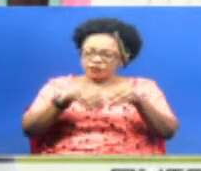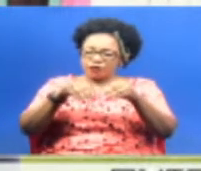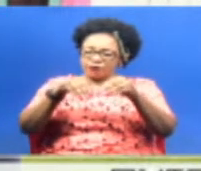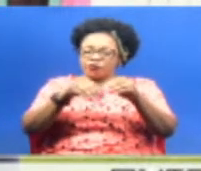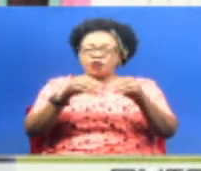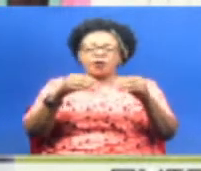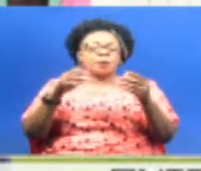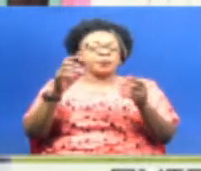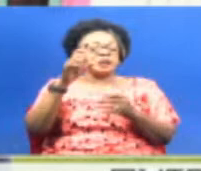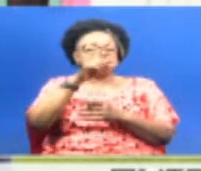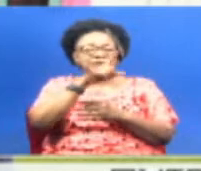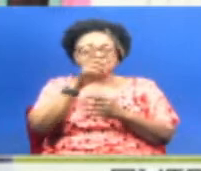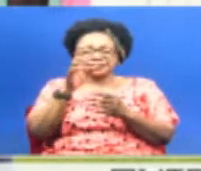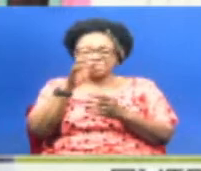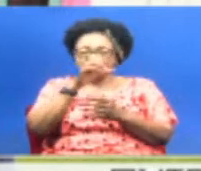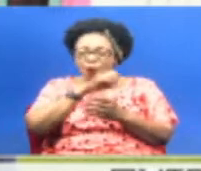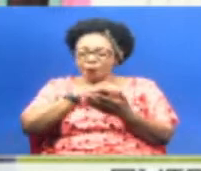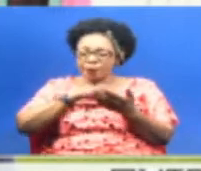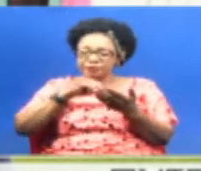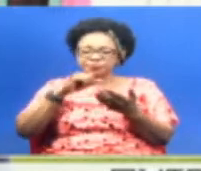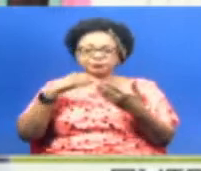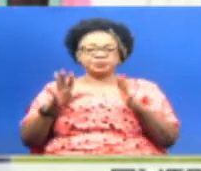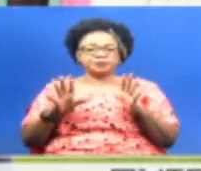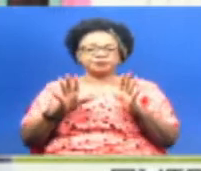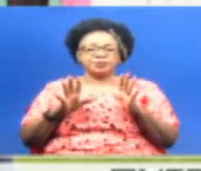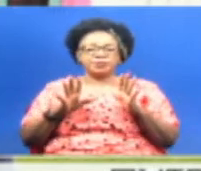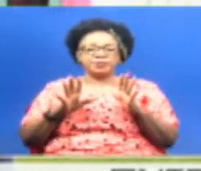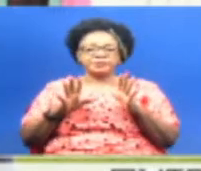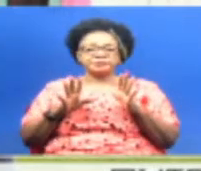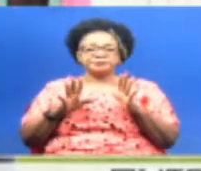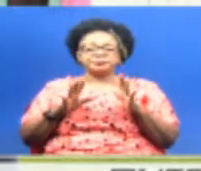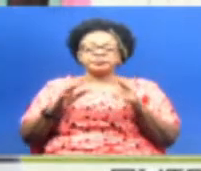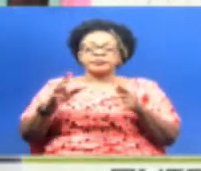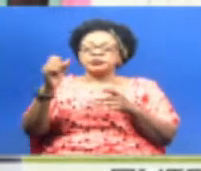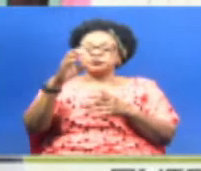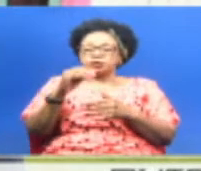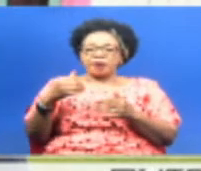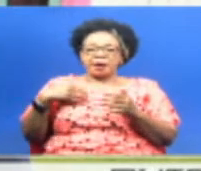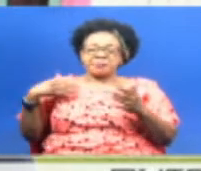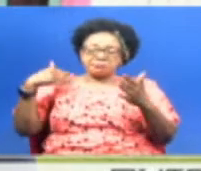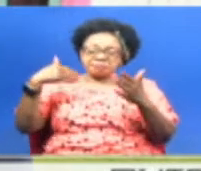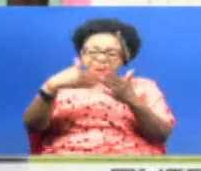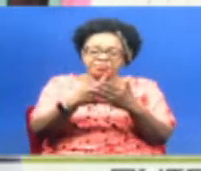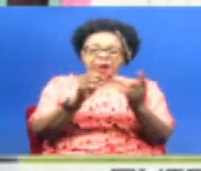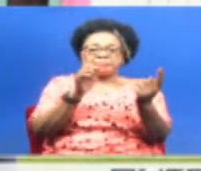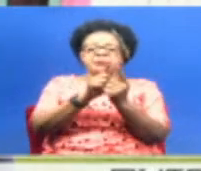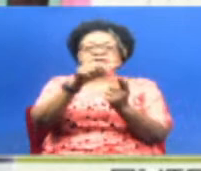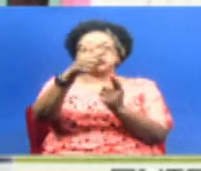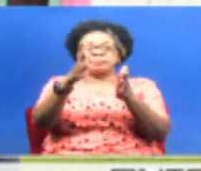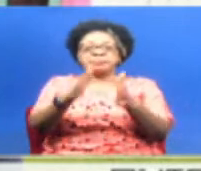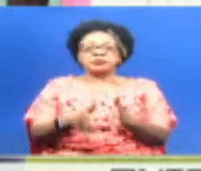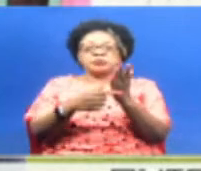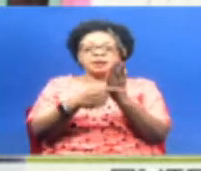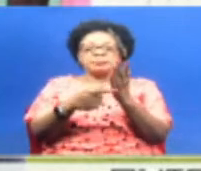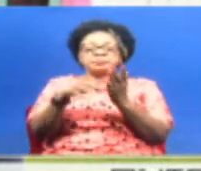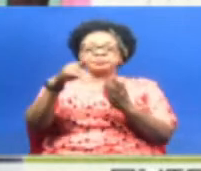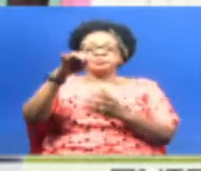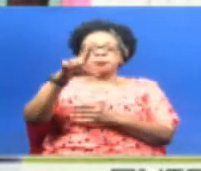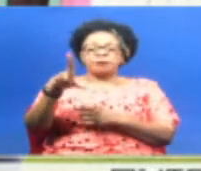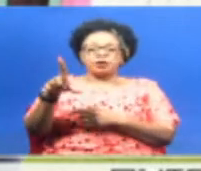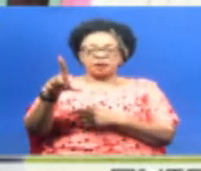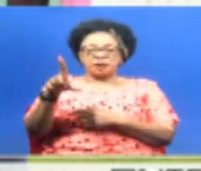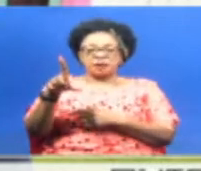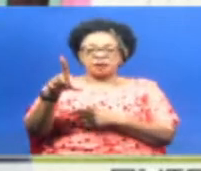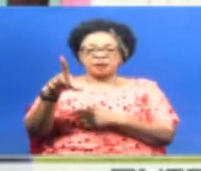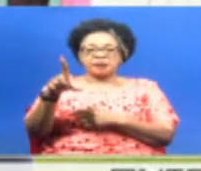nitamaliza nikifuata. Sasa nikakuja mpaka tukapatana na jamaa mwingine anajulikana kama Paul Korkore.